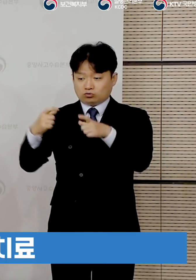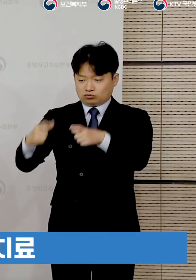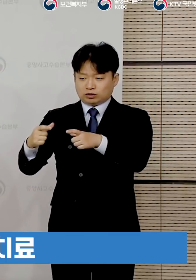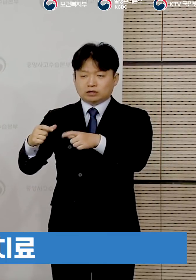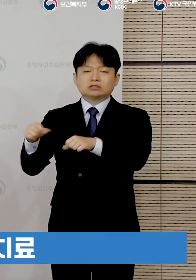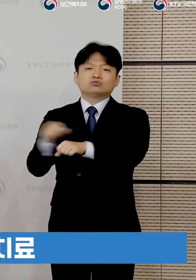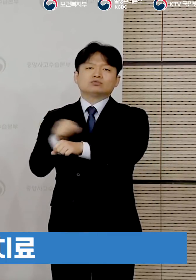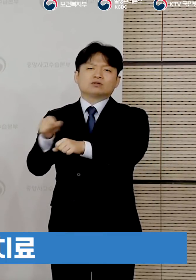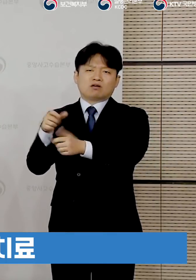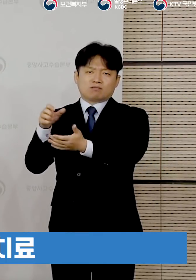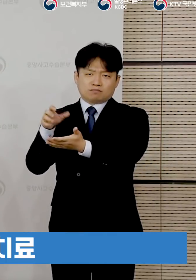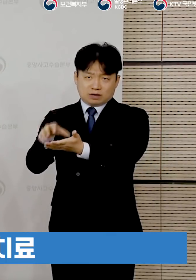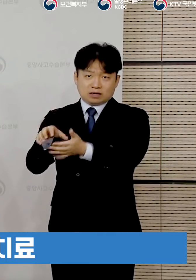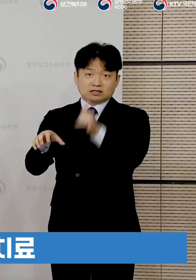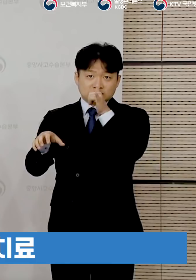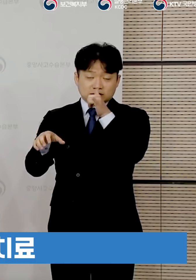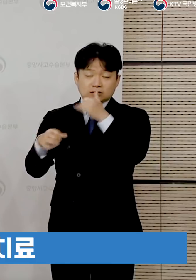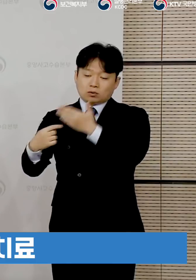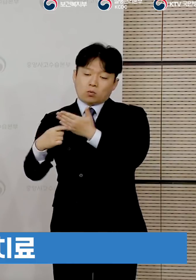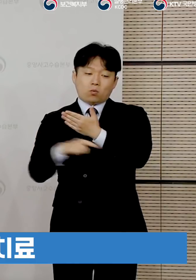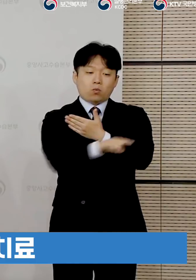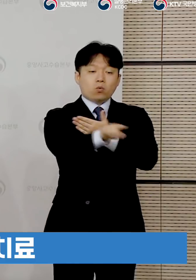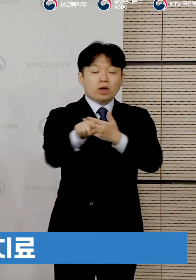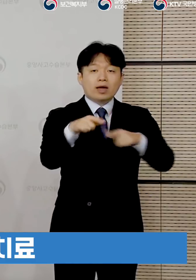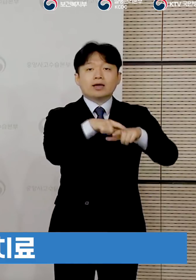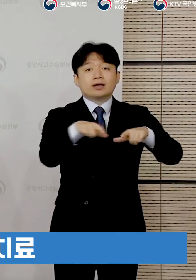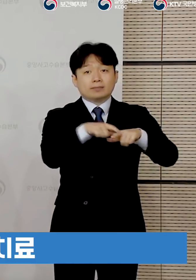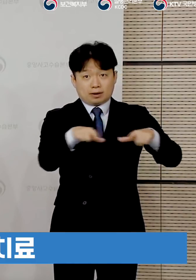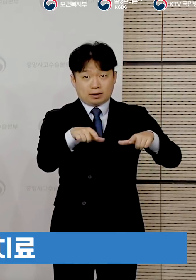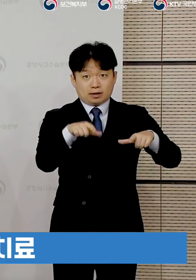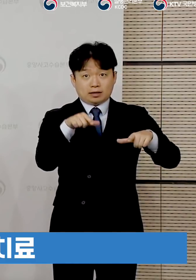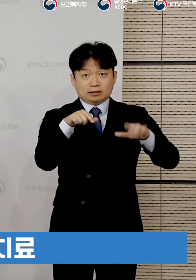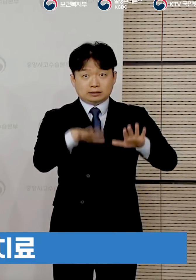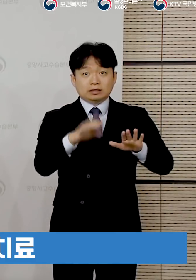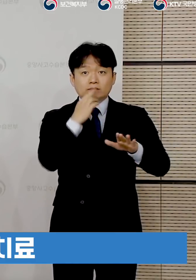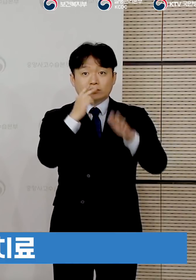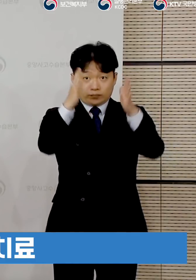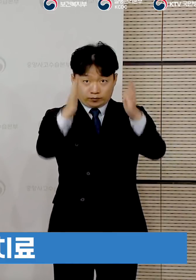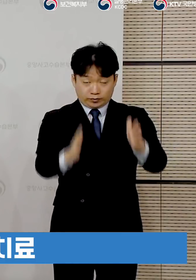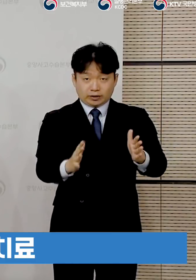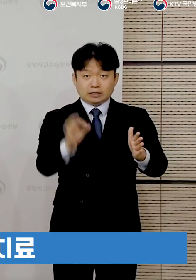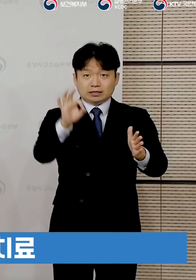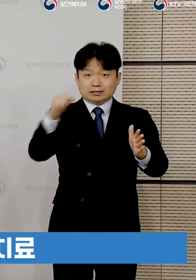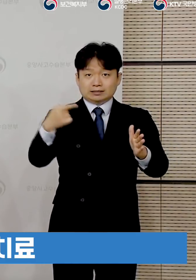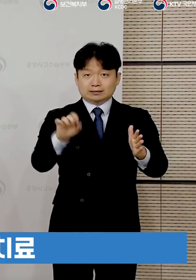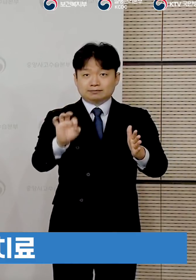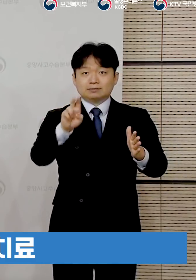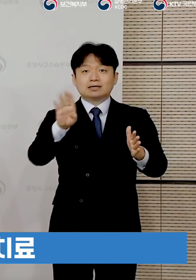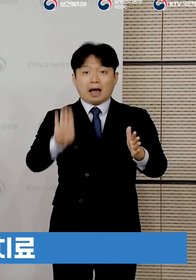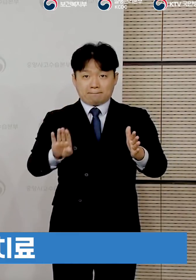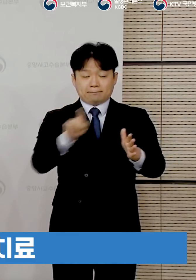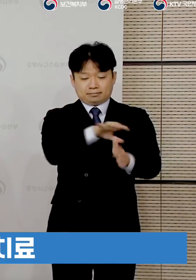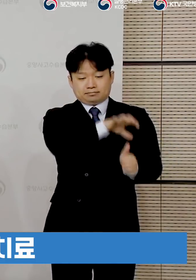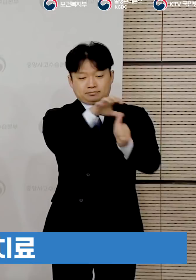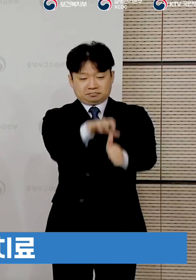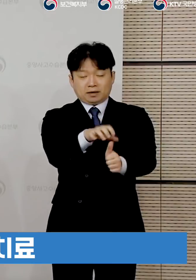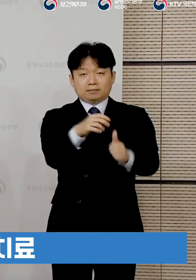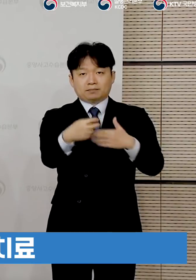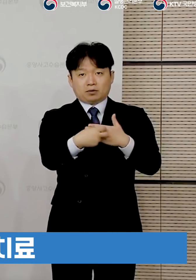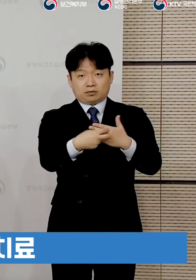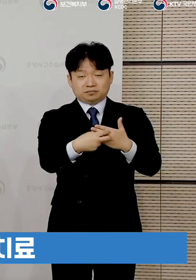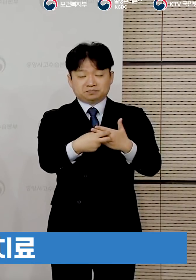다른 지역에서는 확진이 되면 음압격리병상으로 이송을 해서 치료를